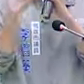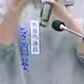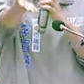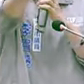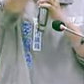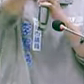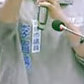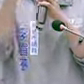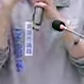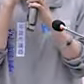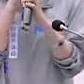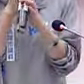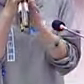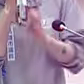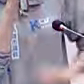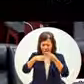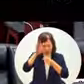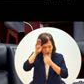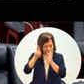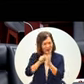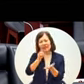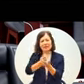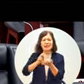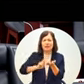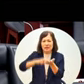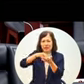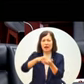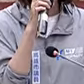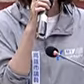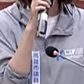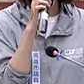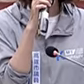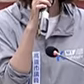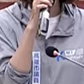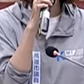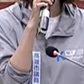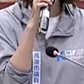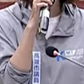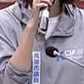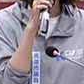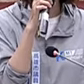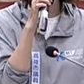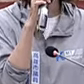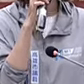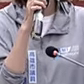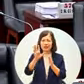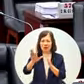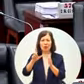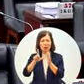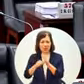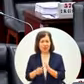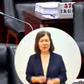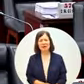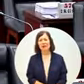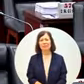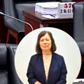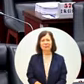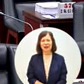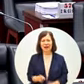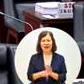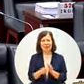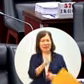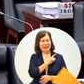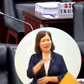个市长？不好意思，请你起立，是不是来练习一下哦？有时候，有时候，你可不可以清唱个两